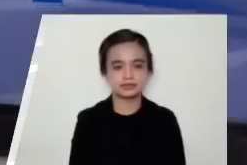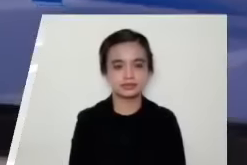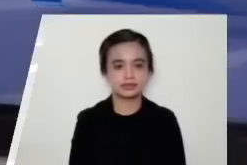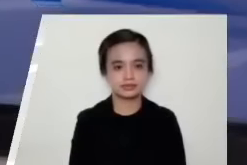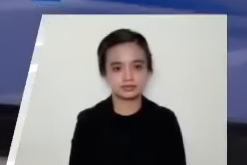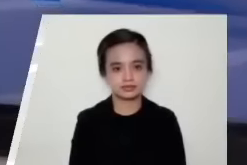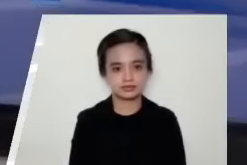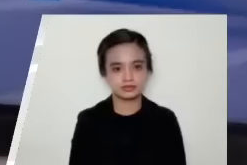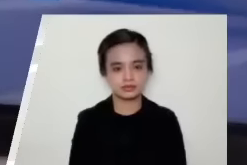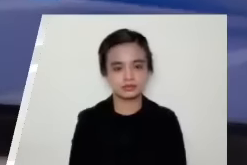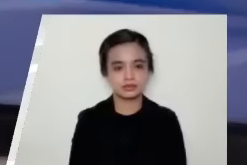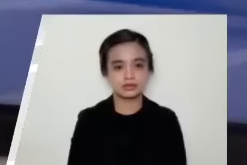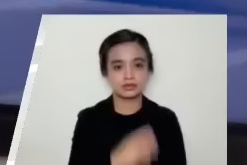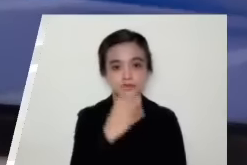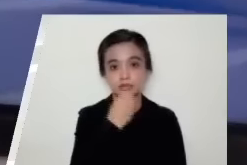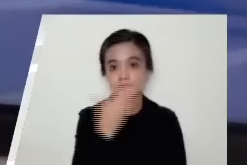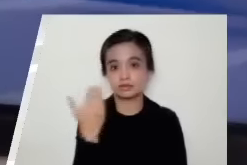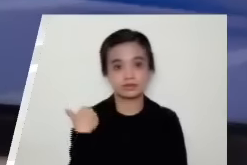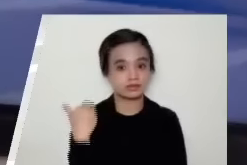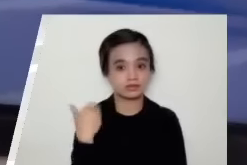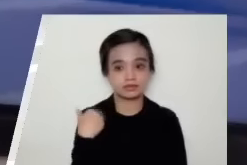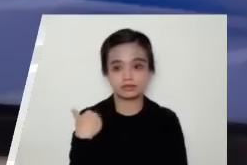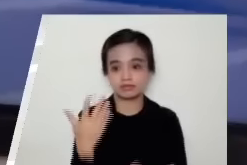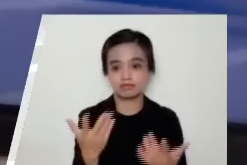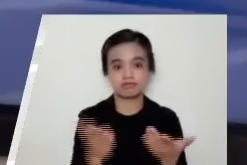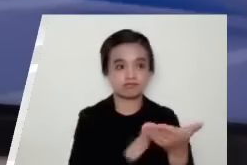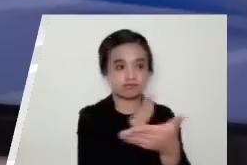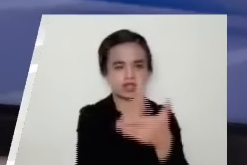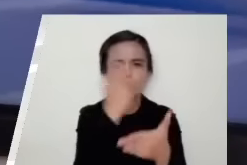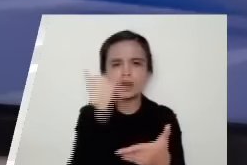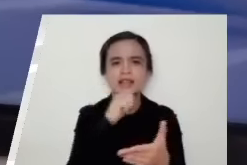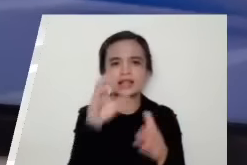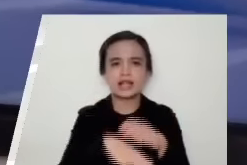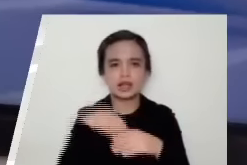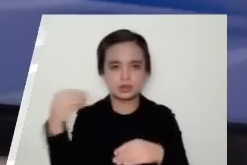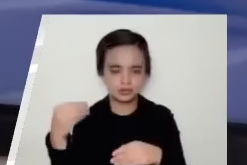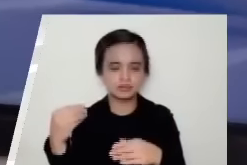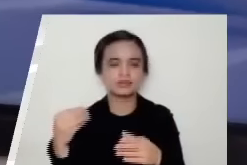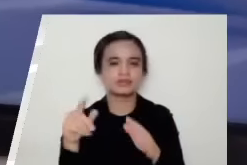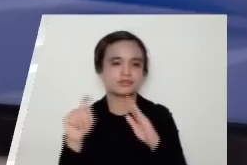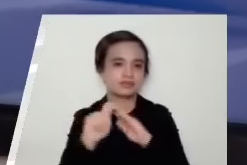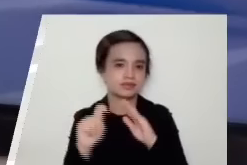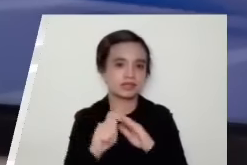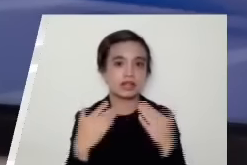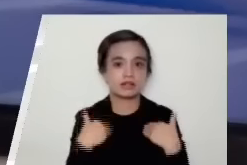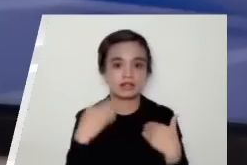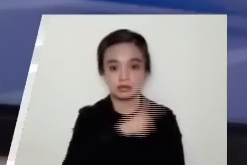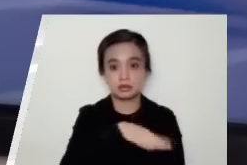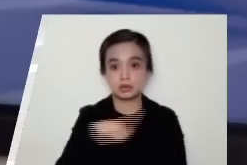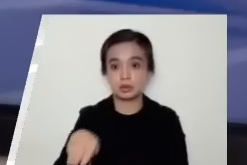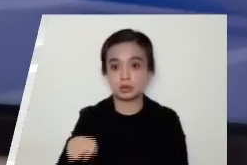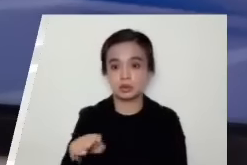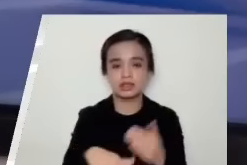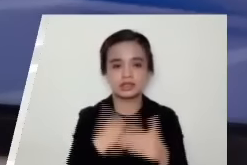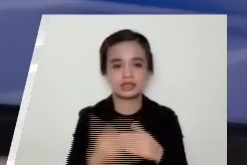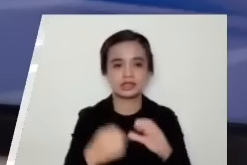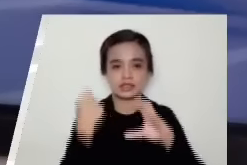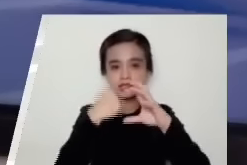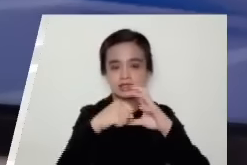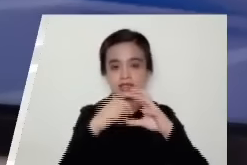Sa mga wala pang lakad bukas, why not mag-out of town? May iba-ibang bentahe ang lalawigan ng Bohol, habang sa Camarines Norte may